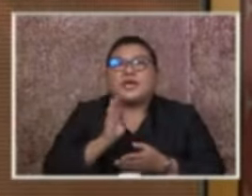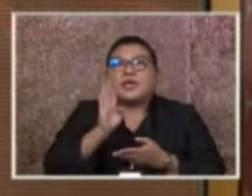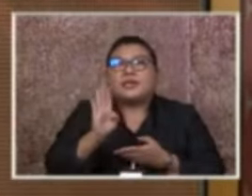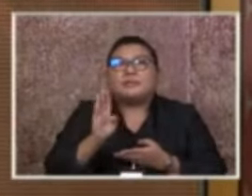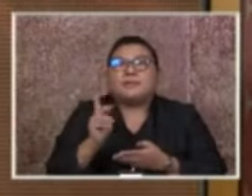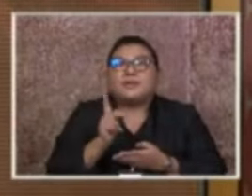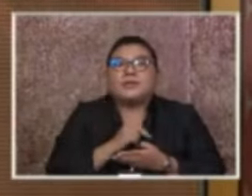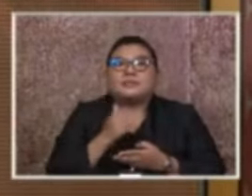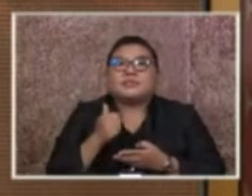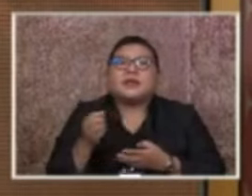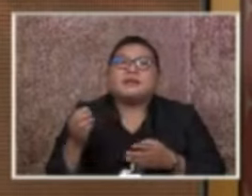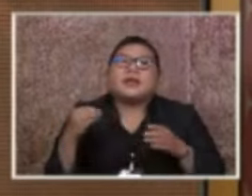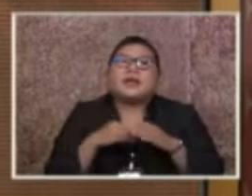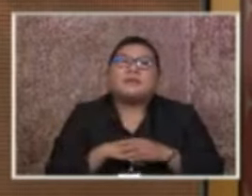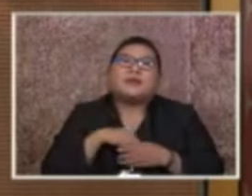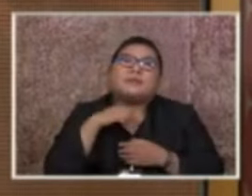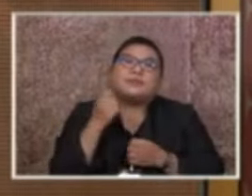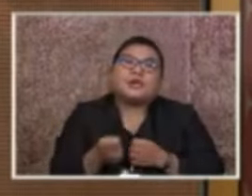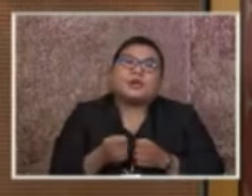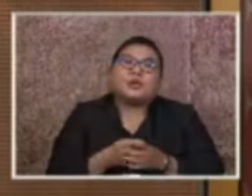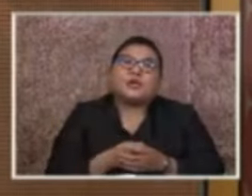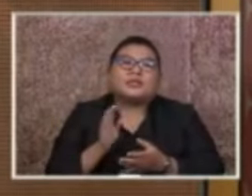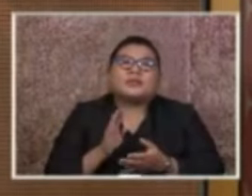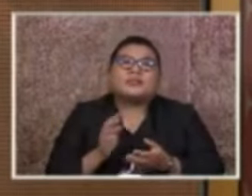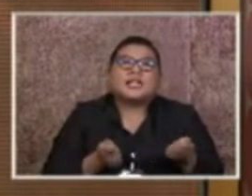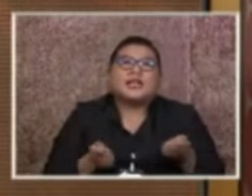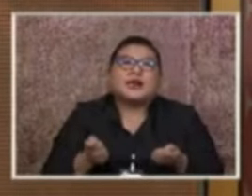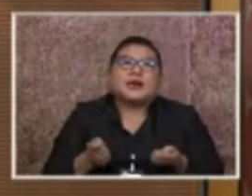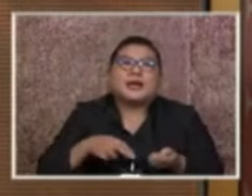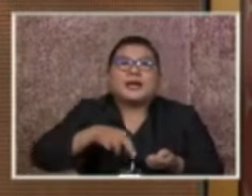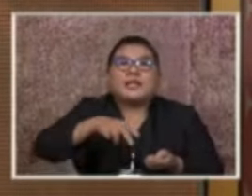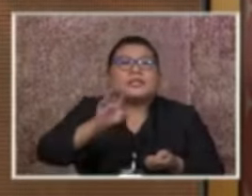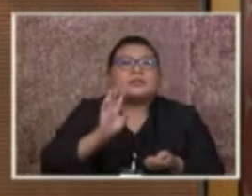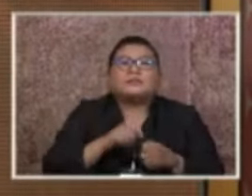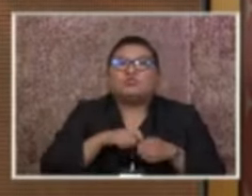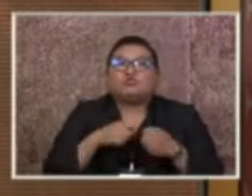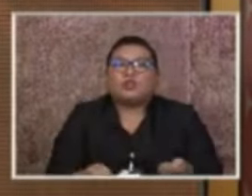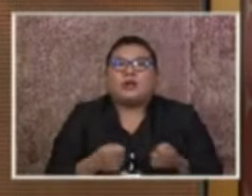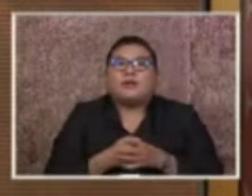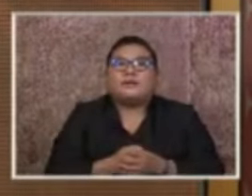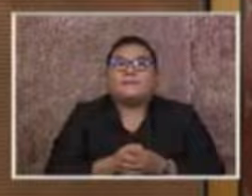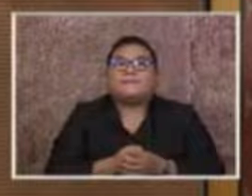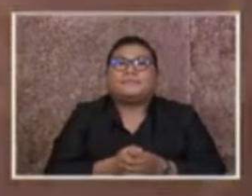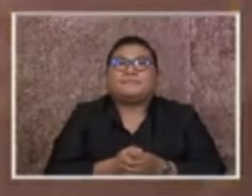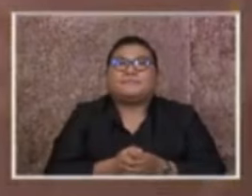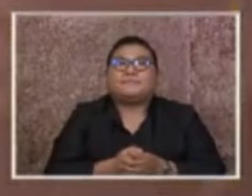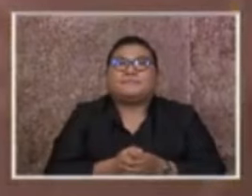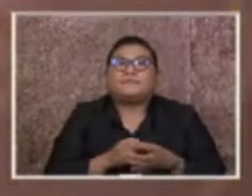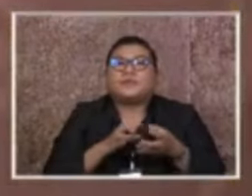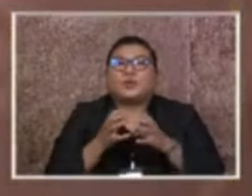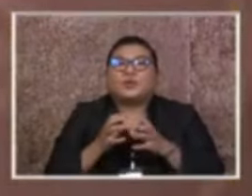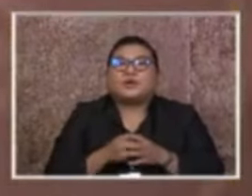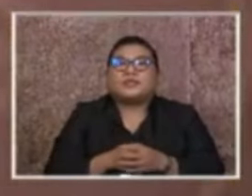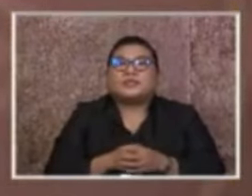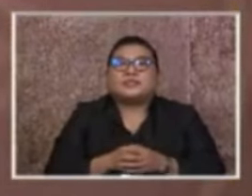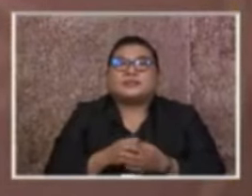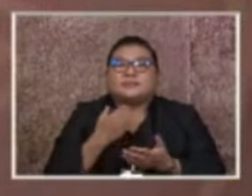menghemat daripada pengeluaran dan jalan tidak cepat rusak untuk memperbaiki kembali kami berkoordinasi melakukan hubungan baik habis